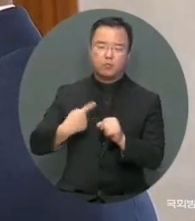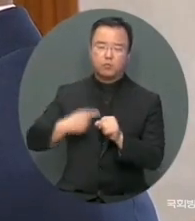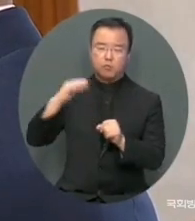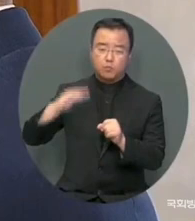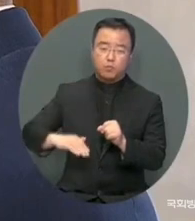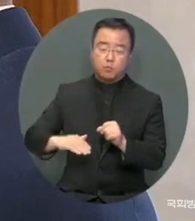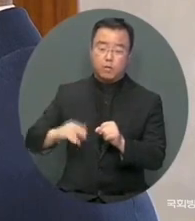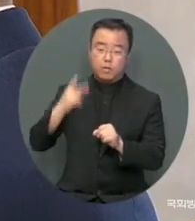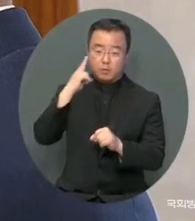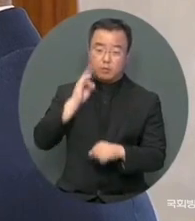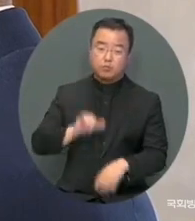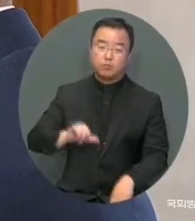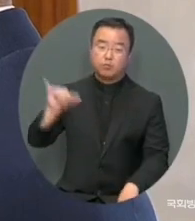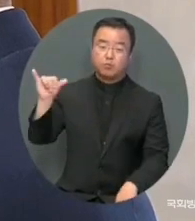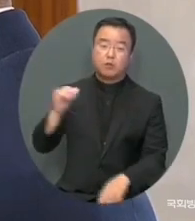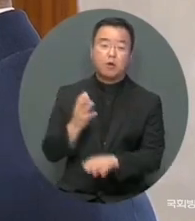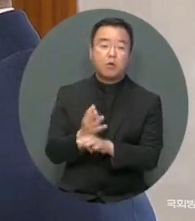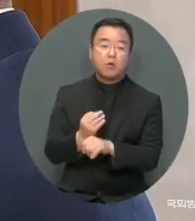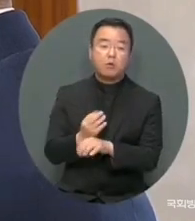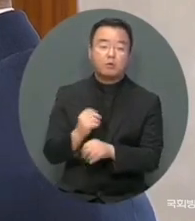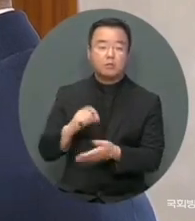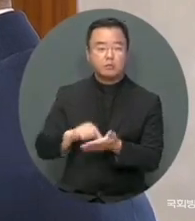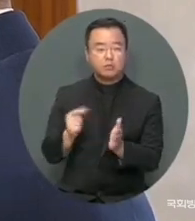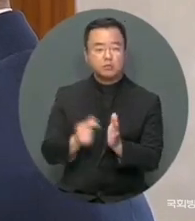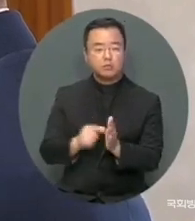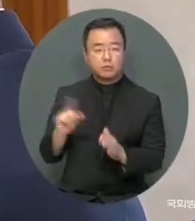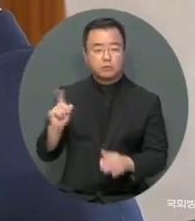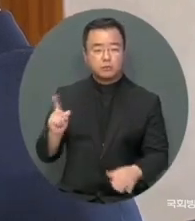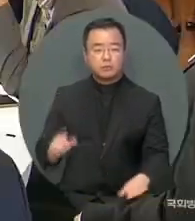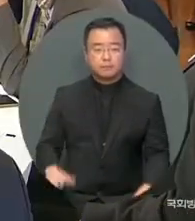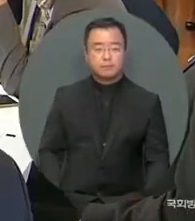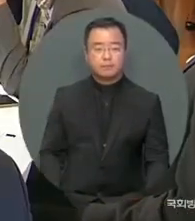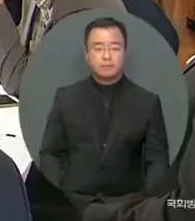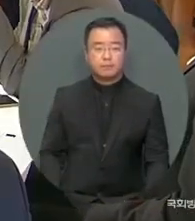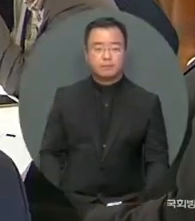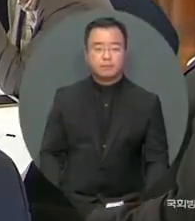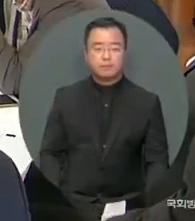하셨는데 구체적으로 대략 언제쯤일지 좀 궁금해서 여쭤보겠습니다.